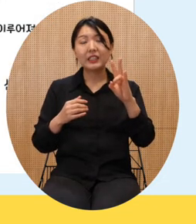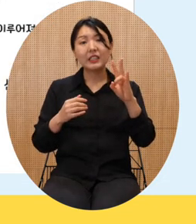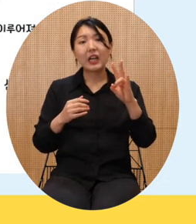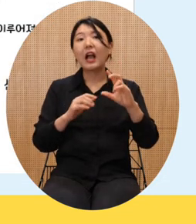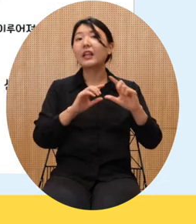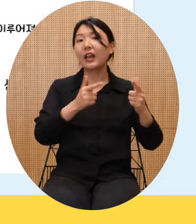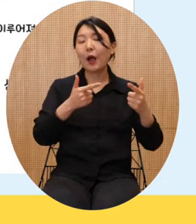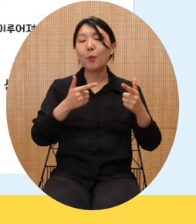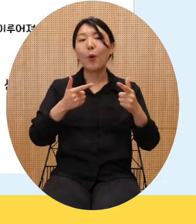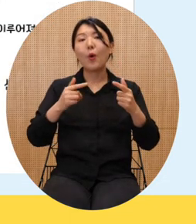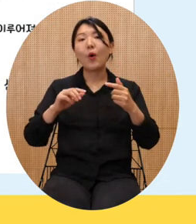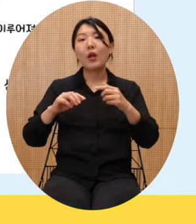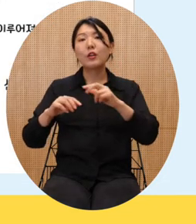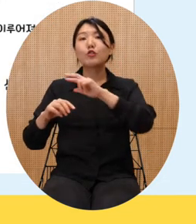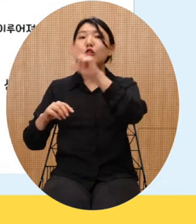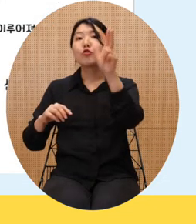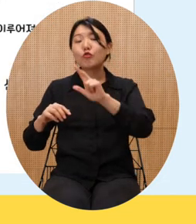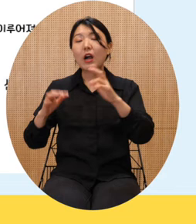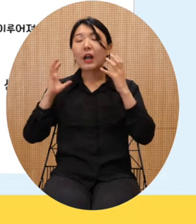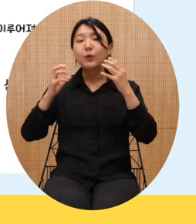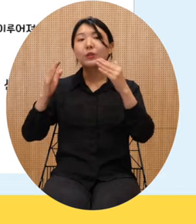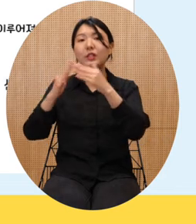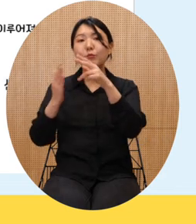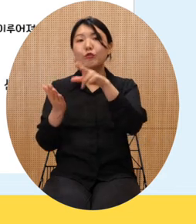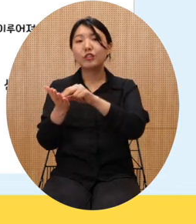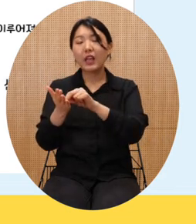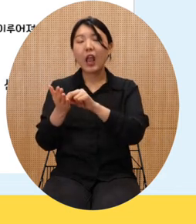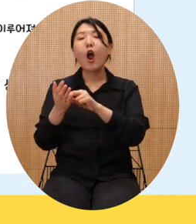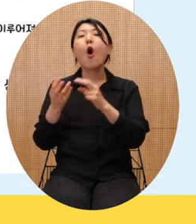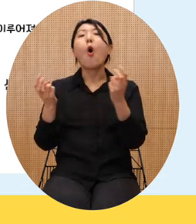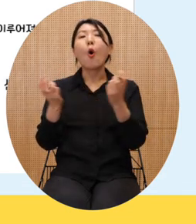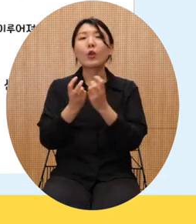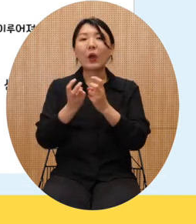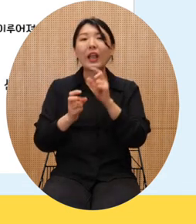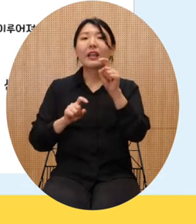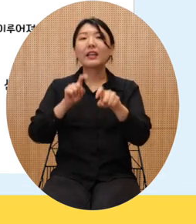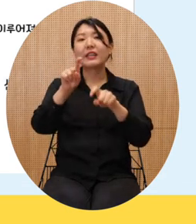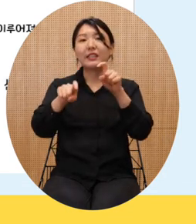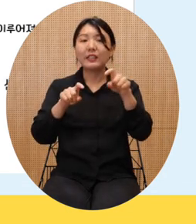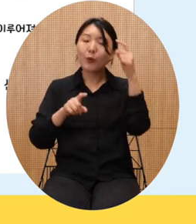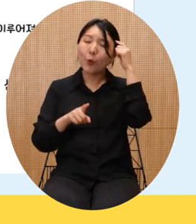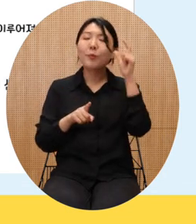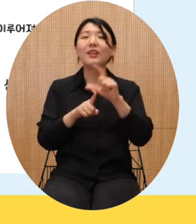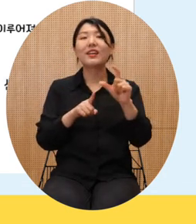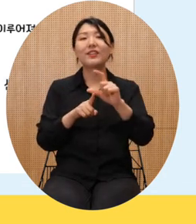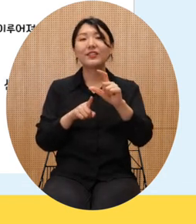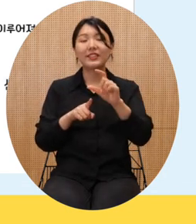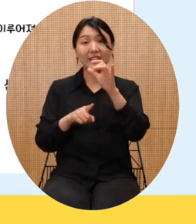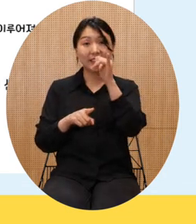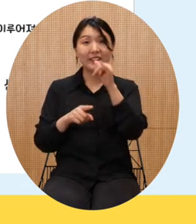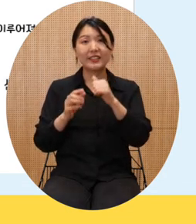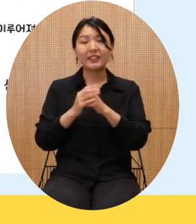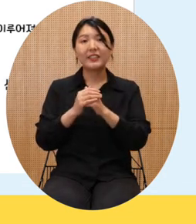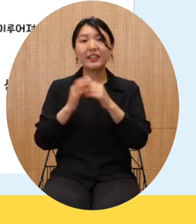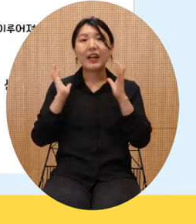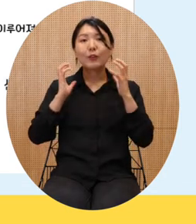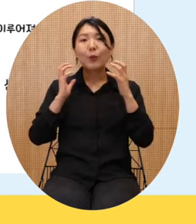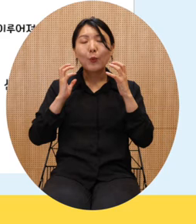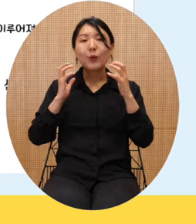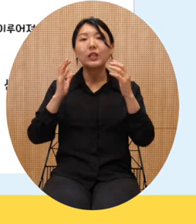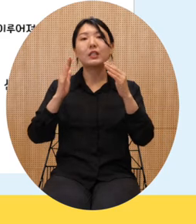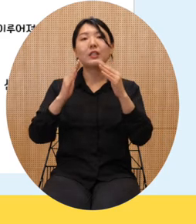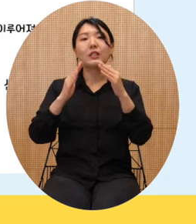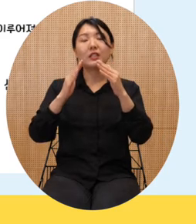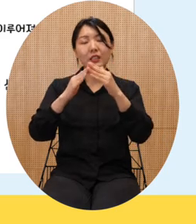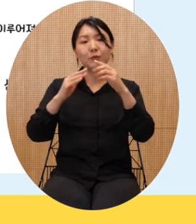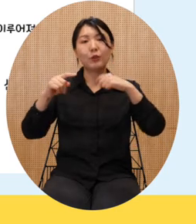있는데요. 그리고 시흥은 시흥뿐 아니라 우리나라 전체 아동 주거 문제가 어떻게 나갈지를